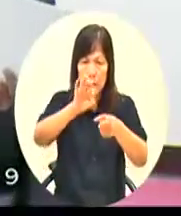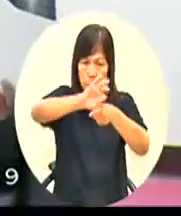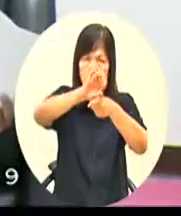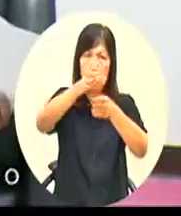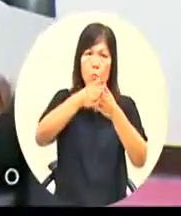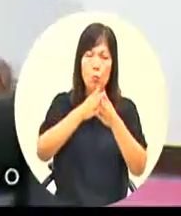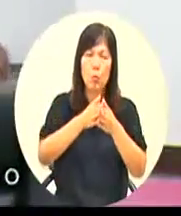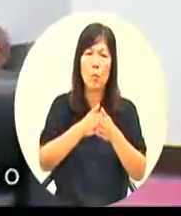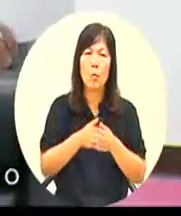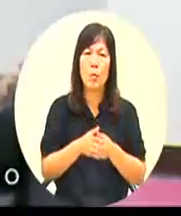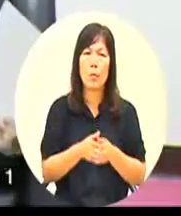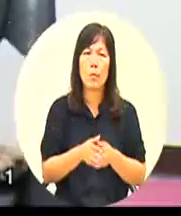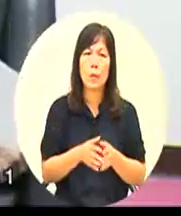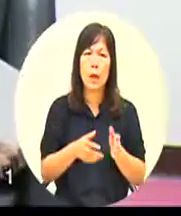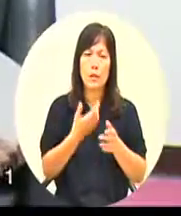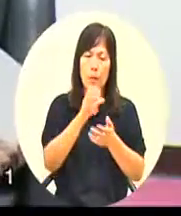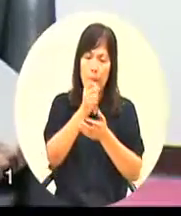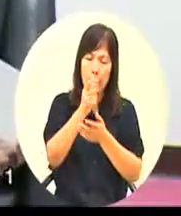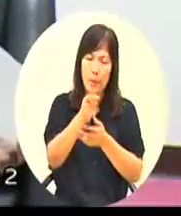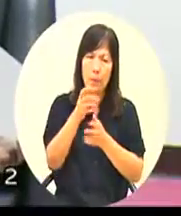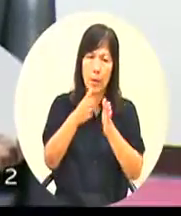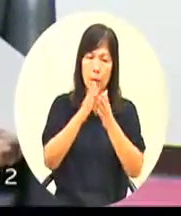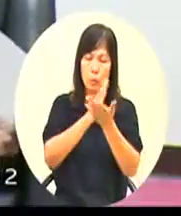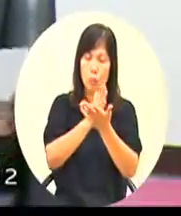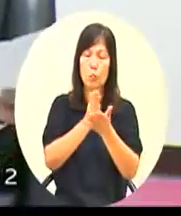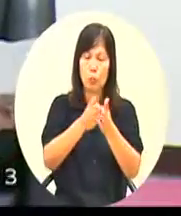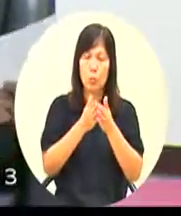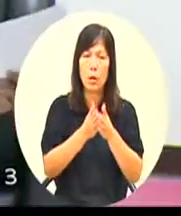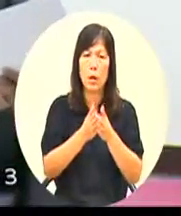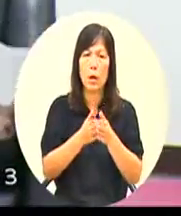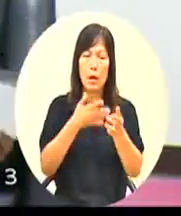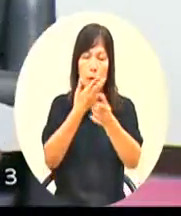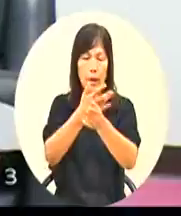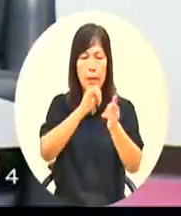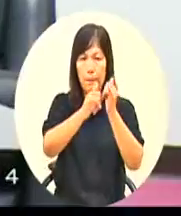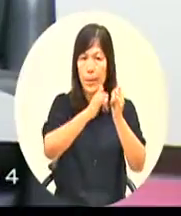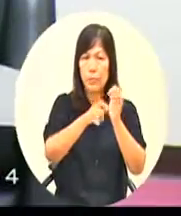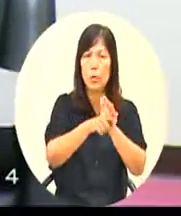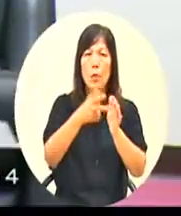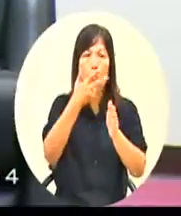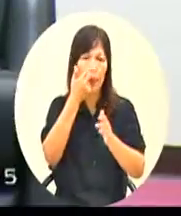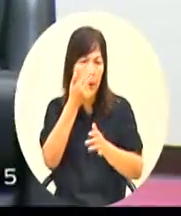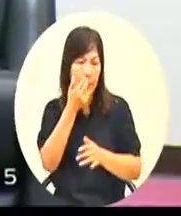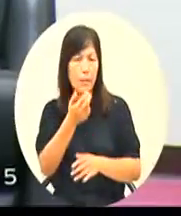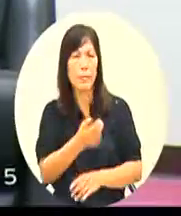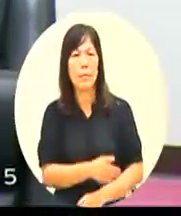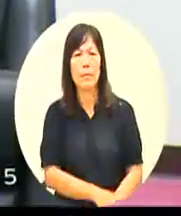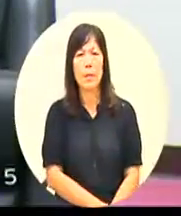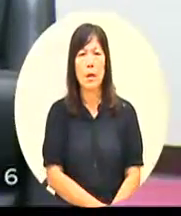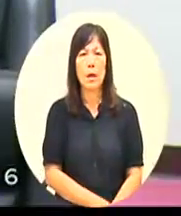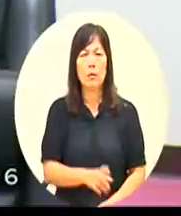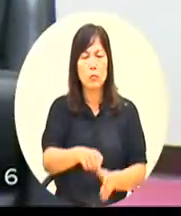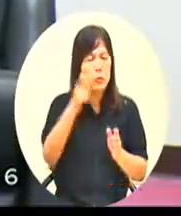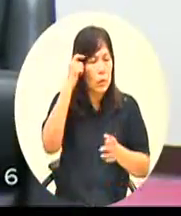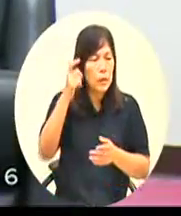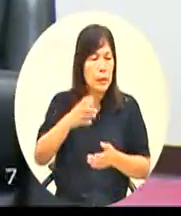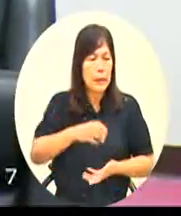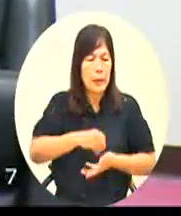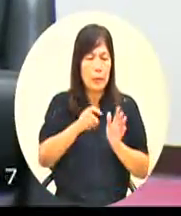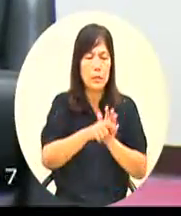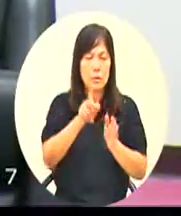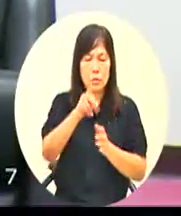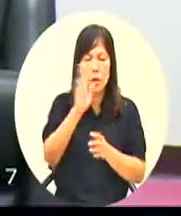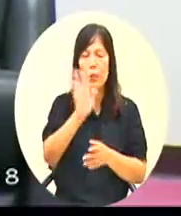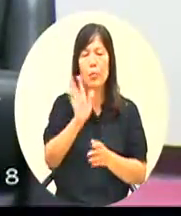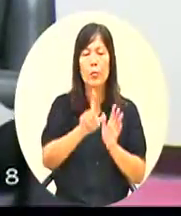的经费去多买一些书，好让我们民众能够方便。我们就怕民众 不愿意借书，如果愿意